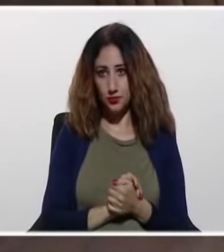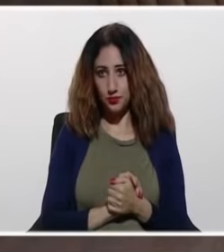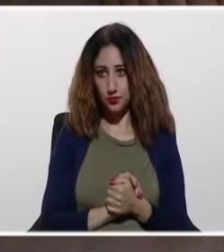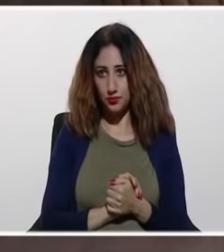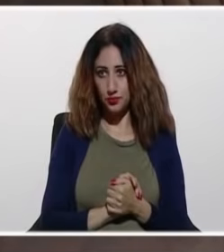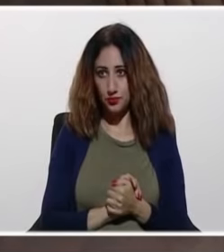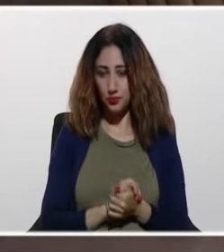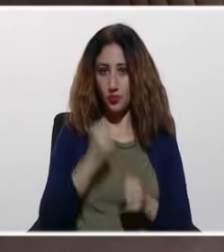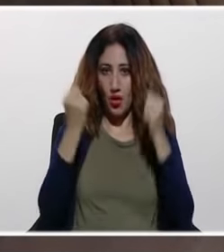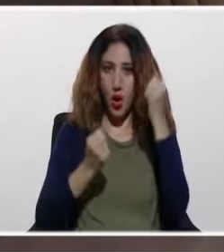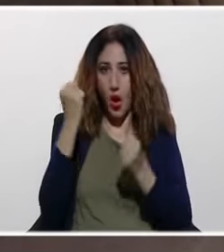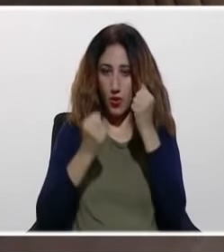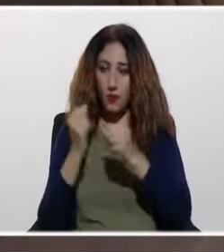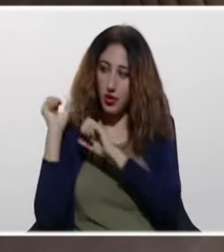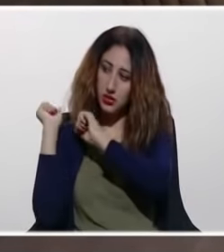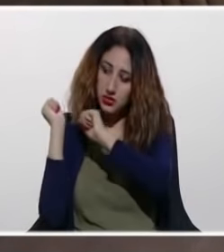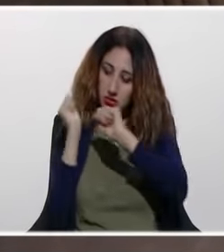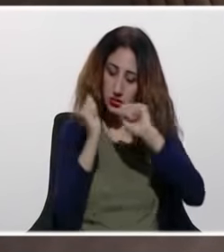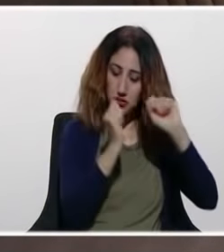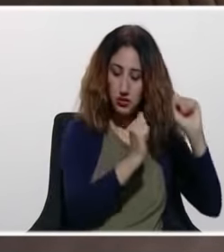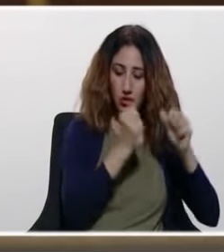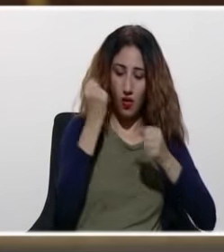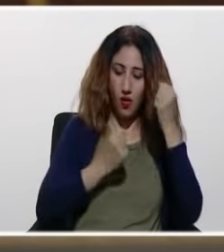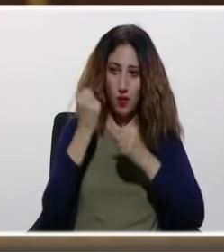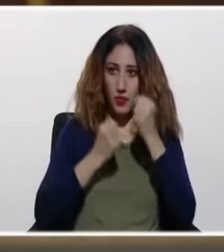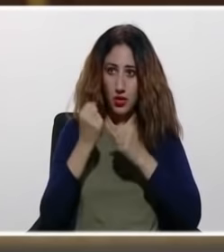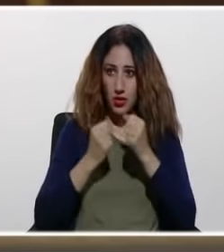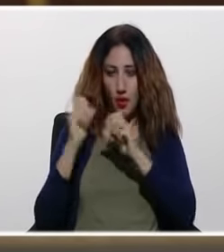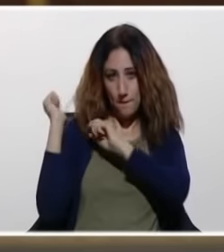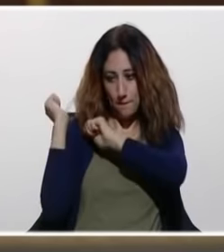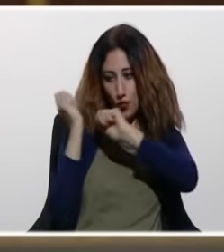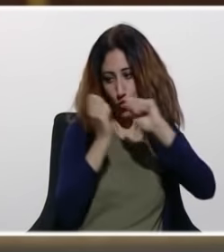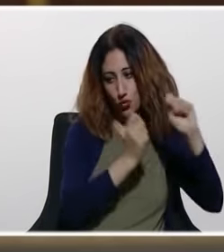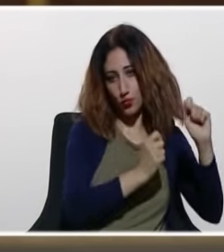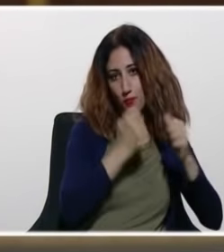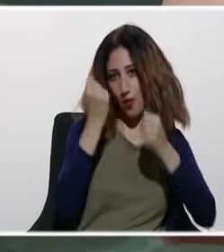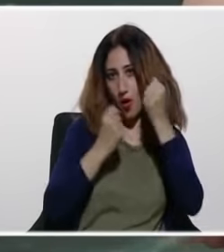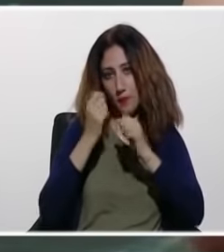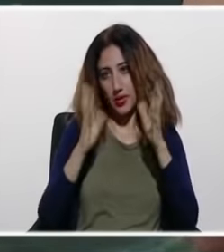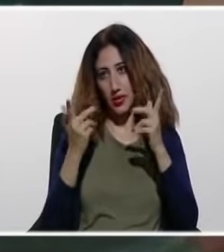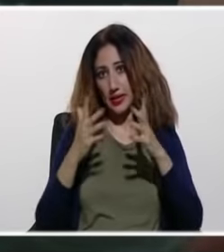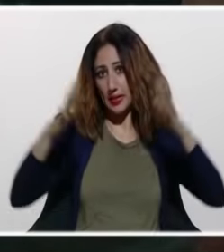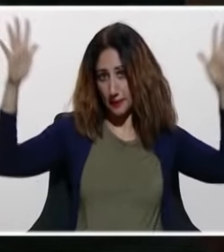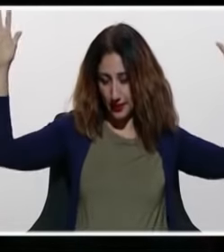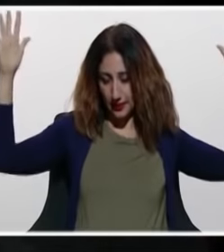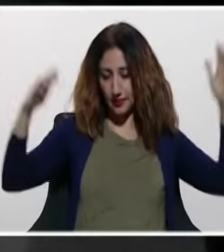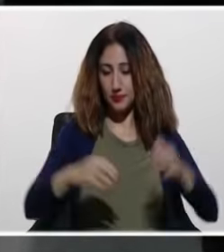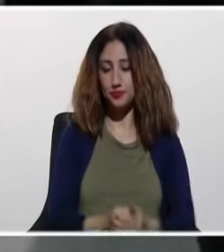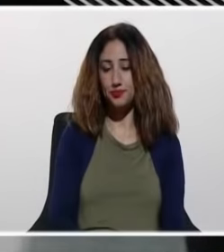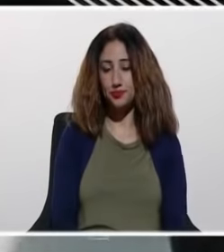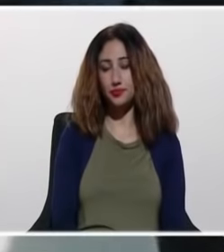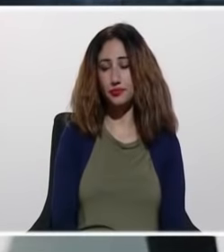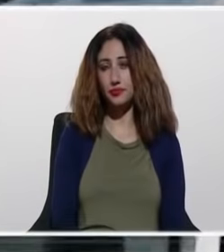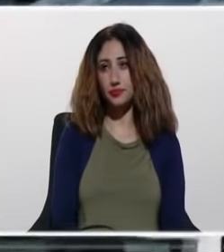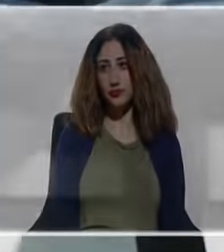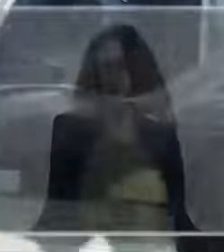بس بجر عربية. بسحب عربية. بتجري عربية؟ عربية ايه بقى قد ايه؟ كبيرة. كبيرة.